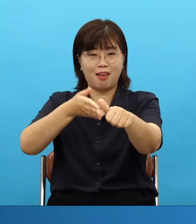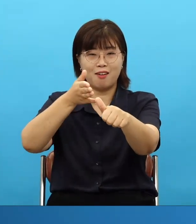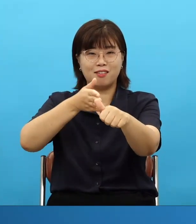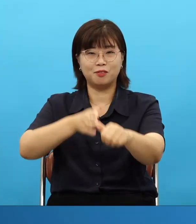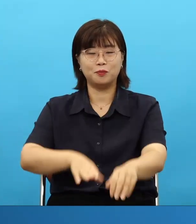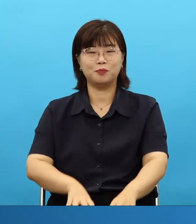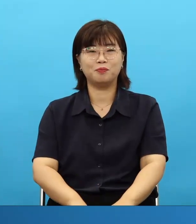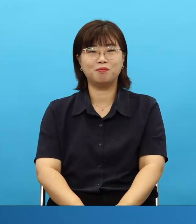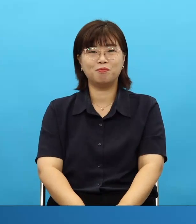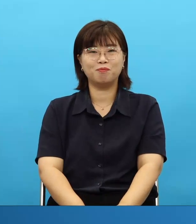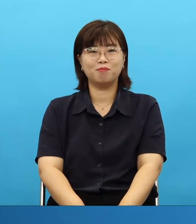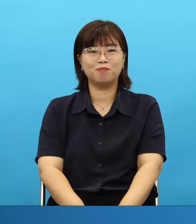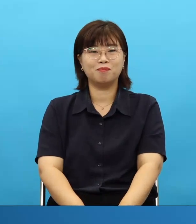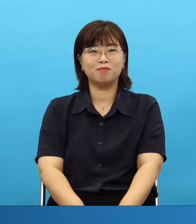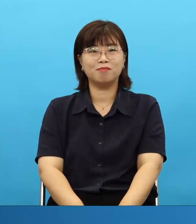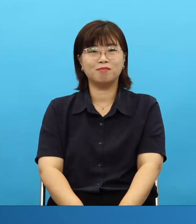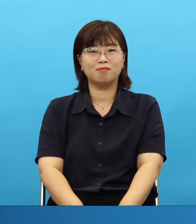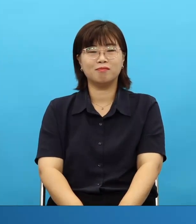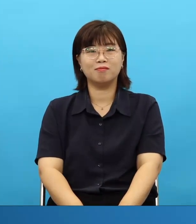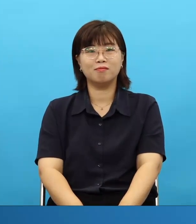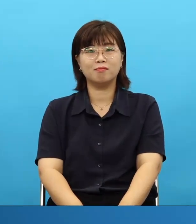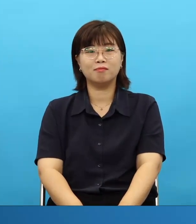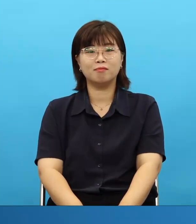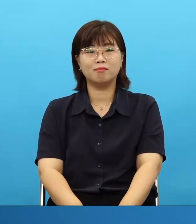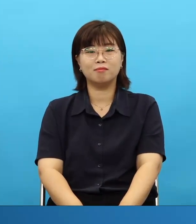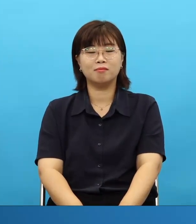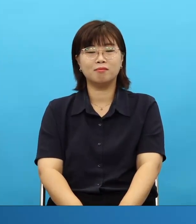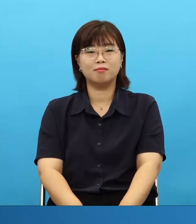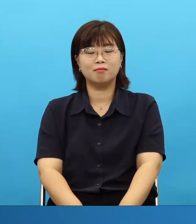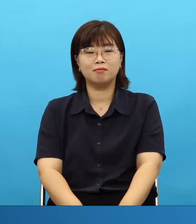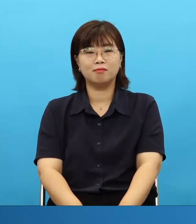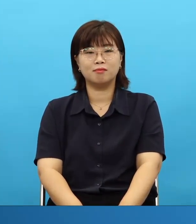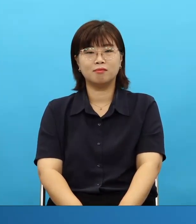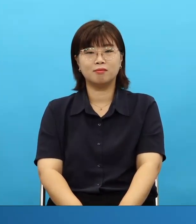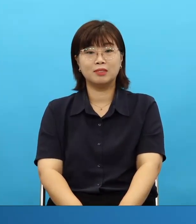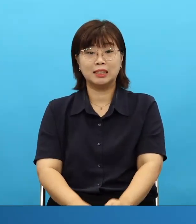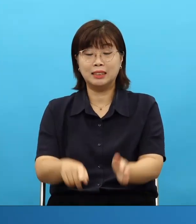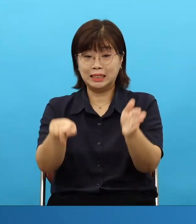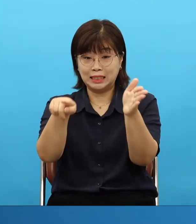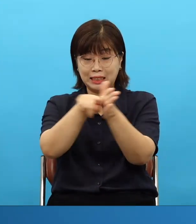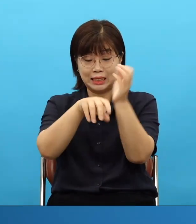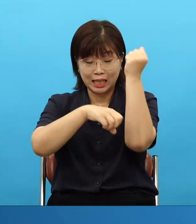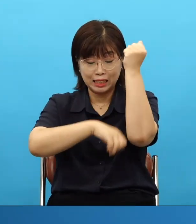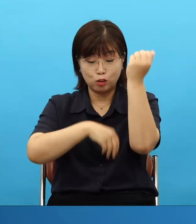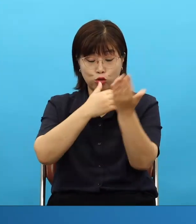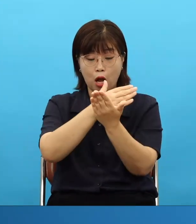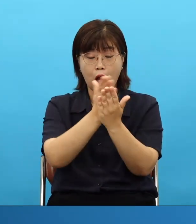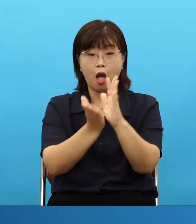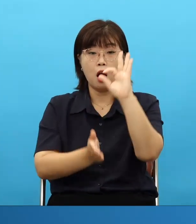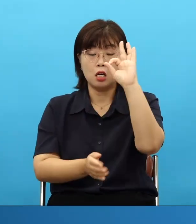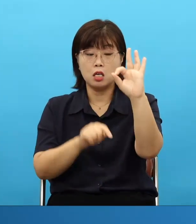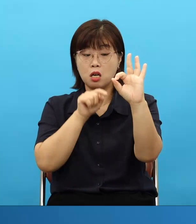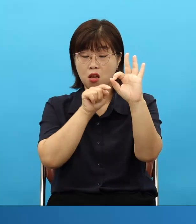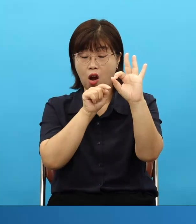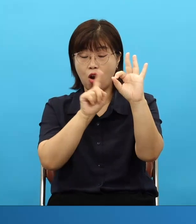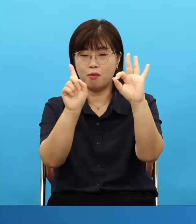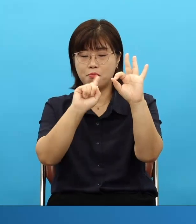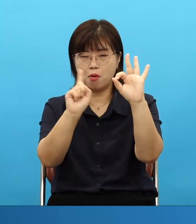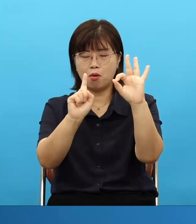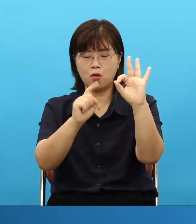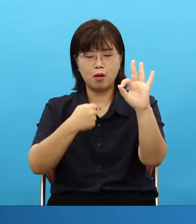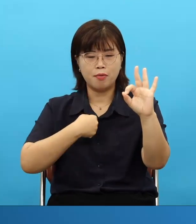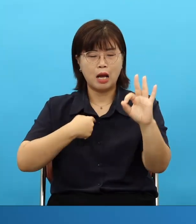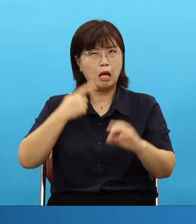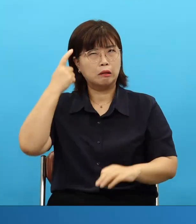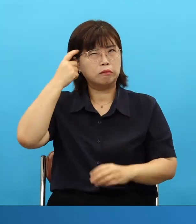fact so true because you just need to be inside of this and you already are. 이거는 하나님이 은혜로 주신 것이기 때문에